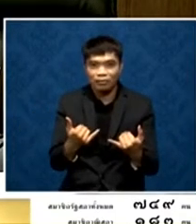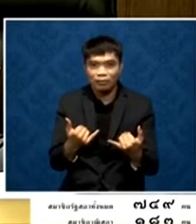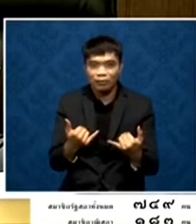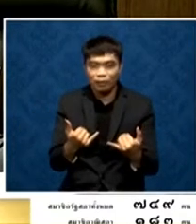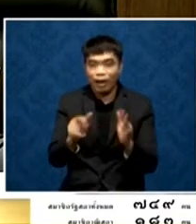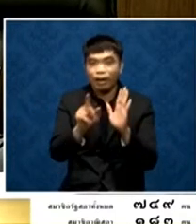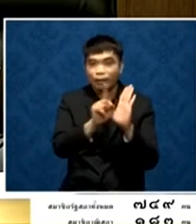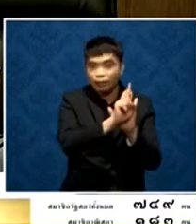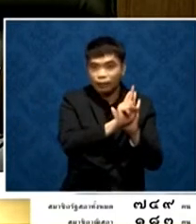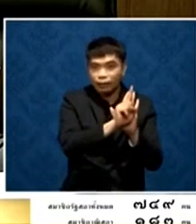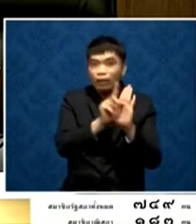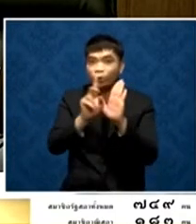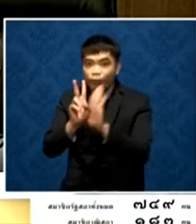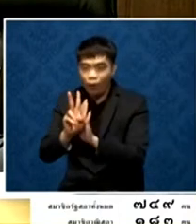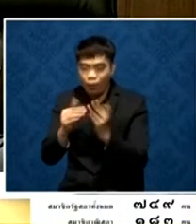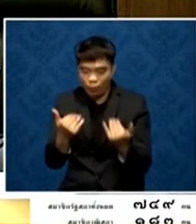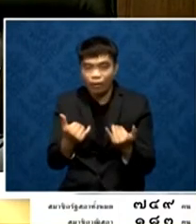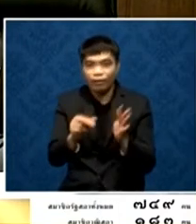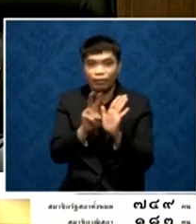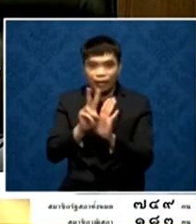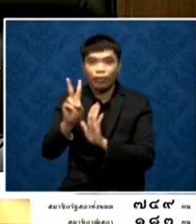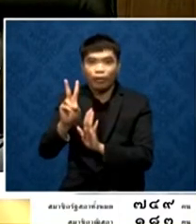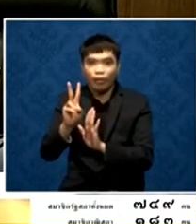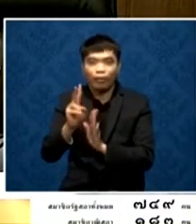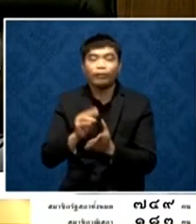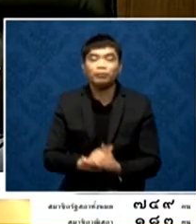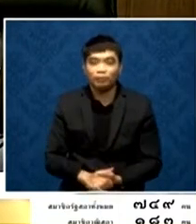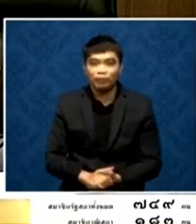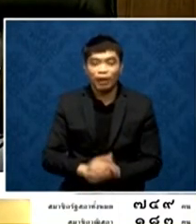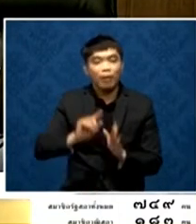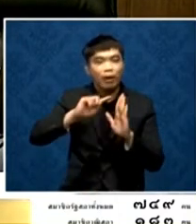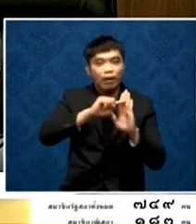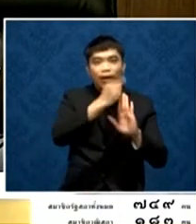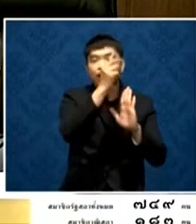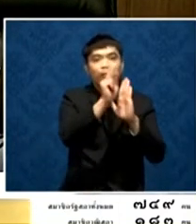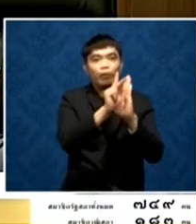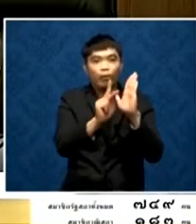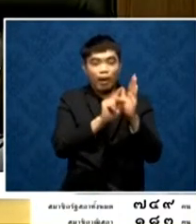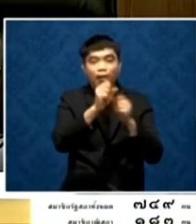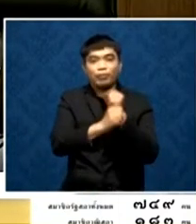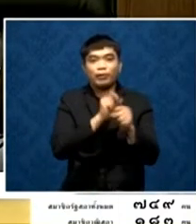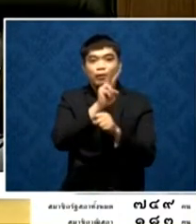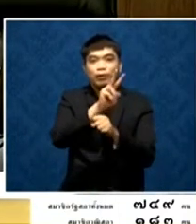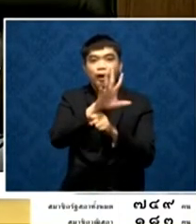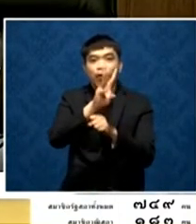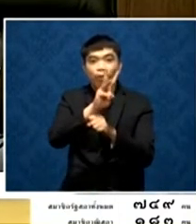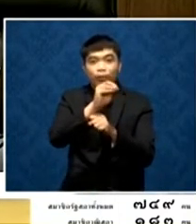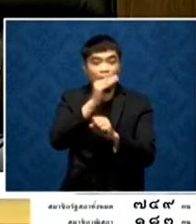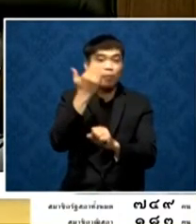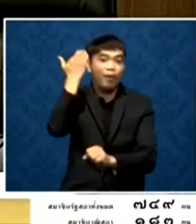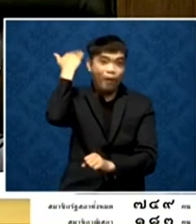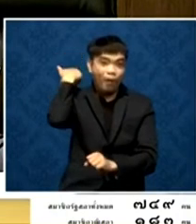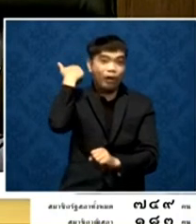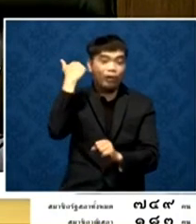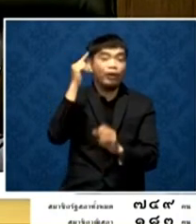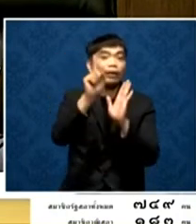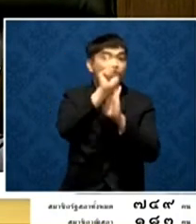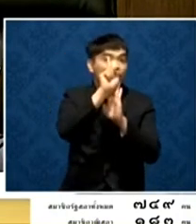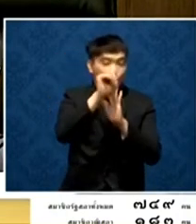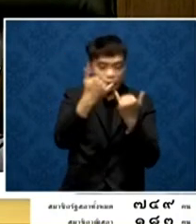มันคืออะไรเป็นการแสดงให้เห็นด้วยปัจจัยข้อสงสัยว่าพิธาไม่ต้องห้ามด้วยความเห็นยุติความเห็นโดยยุติของกกต.